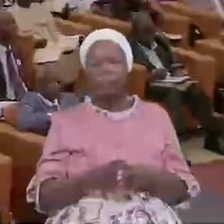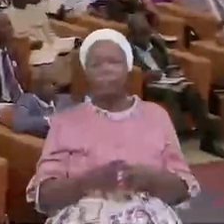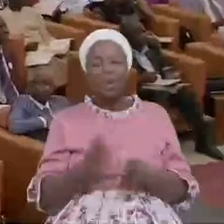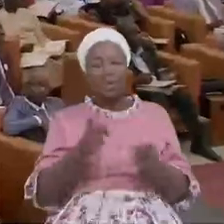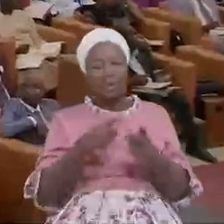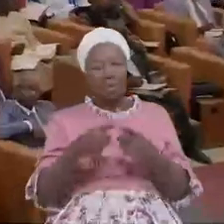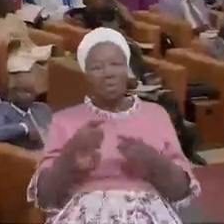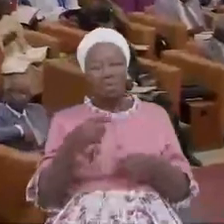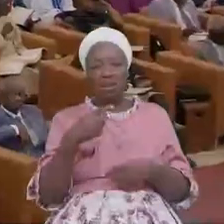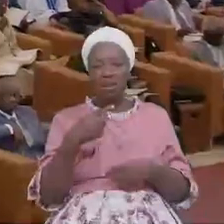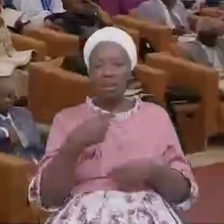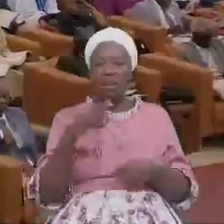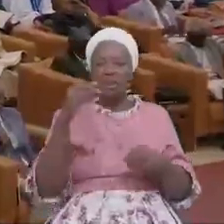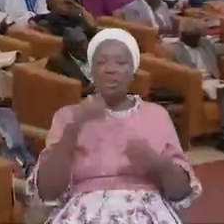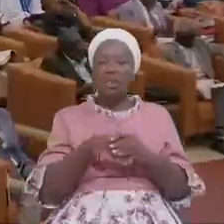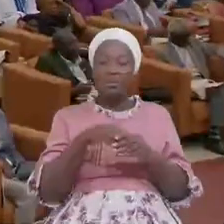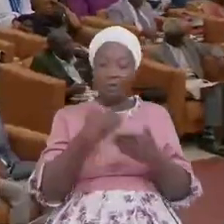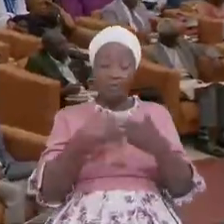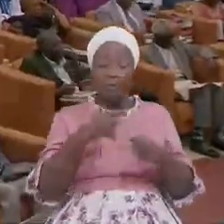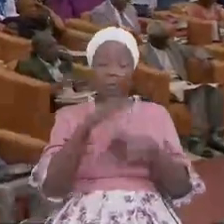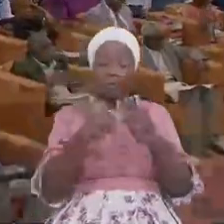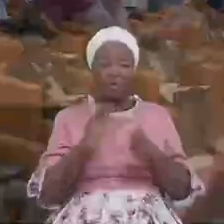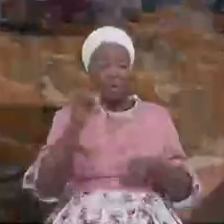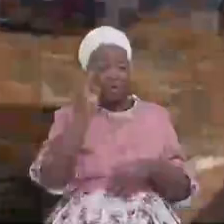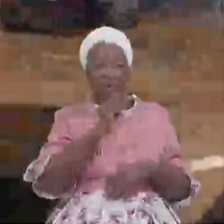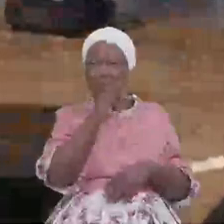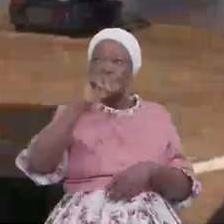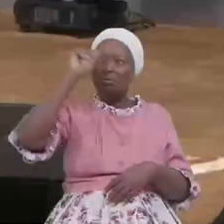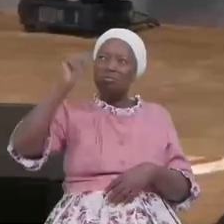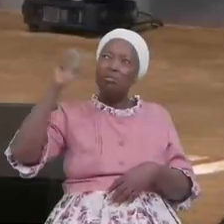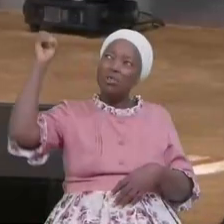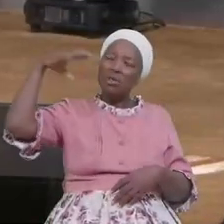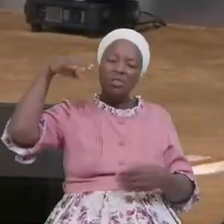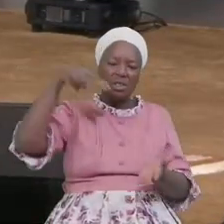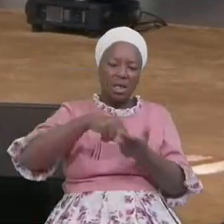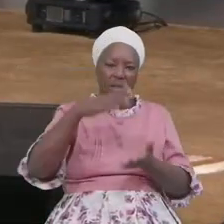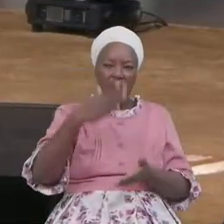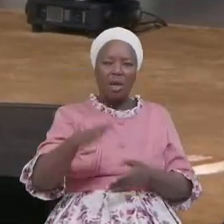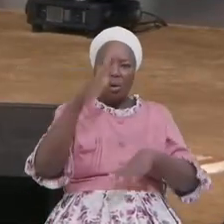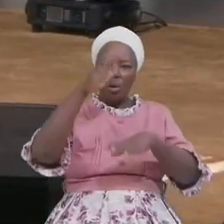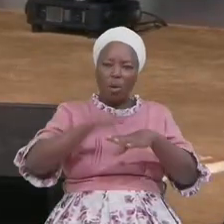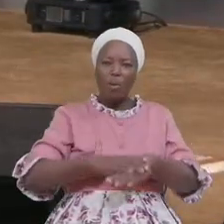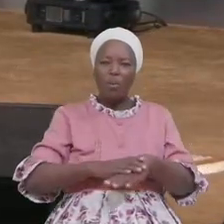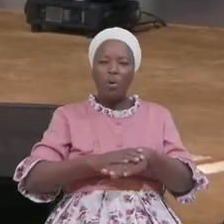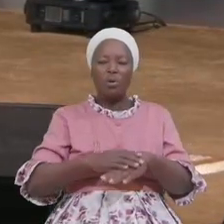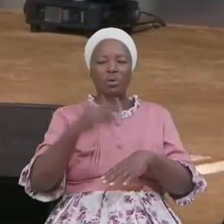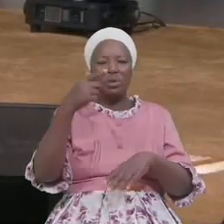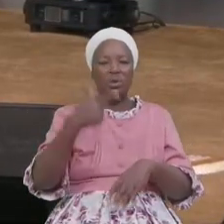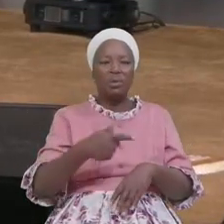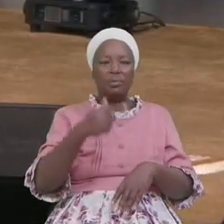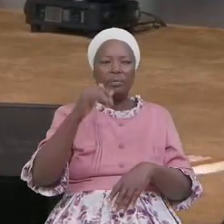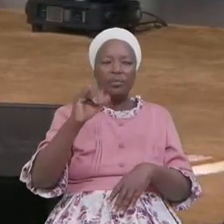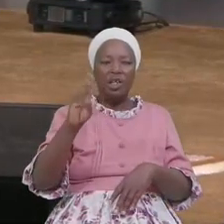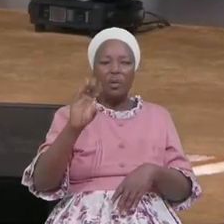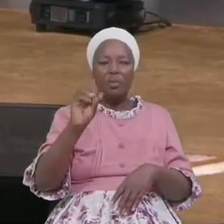Alors, aux yeux d'Israël, devant Israël, arrête-toi soleil sur Gabaon. Et toi lune